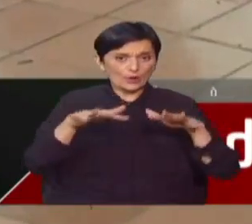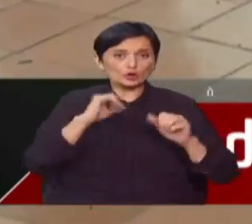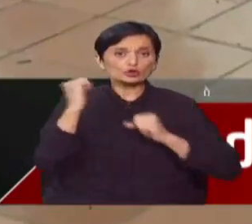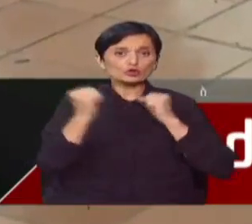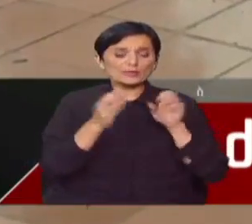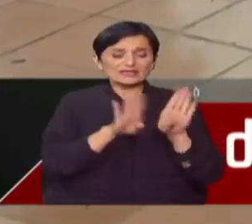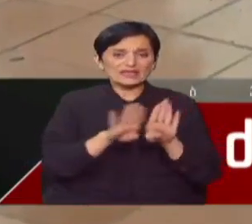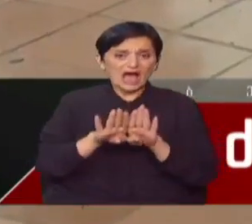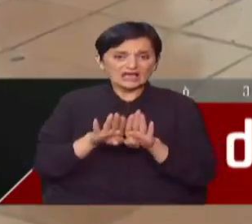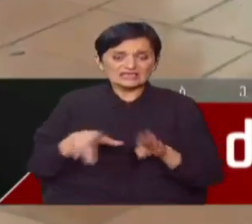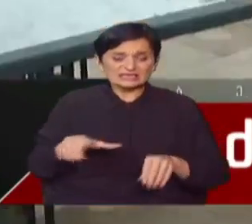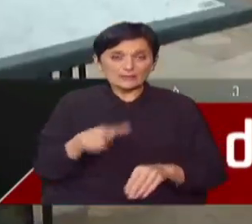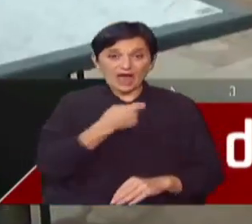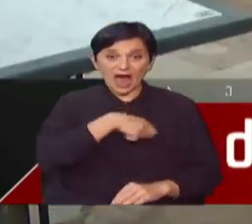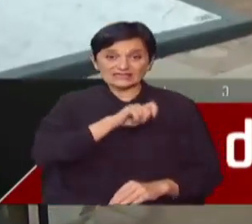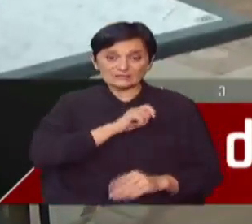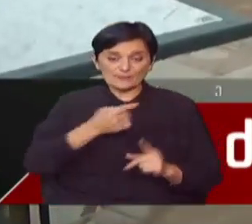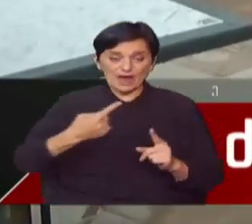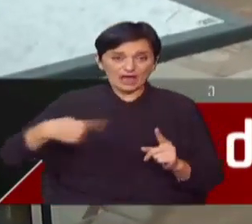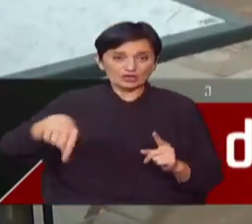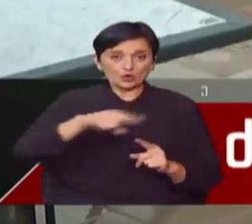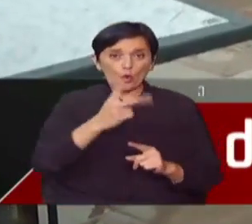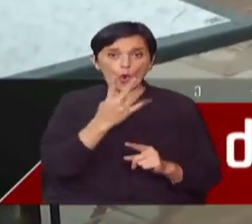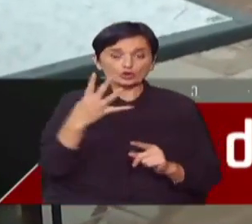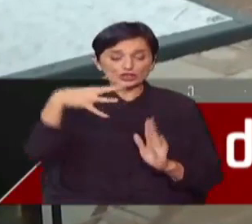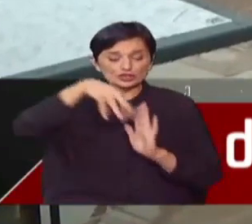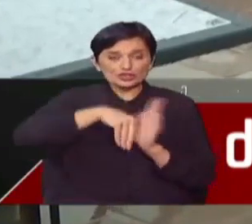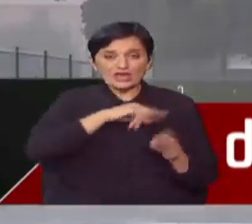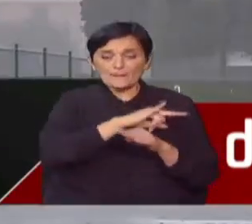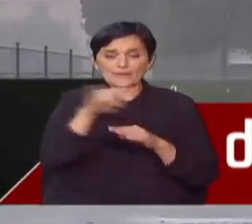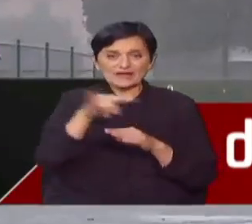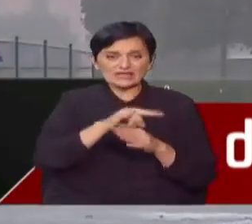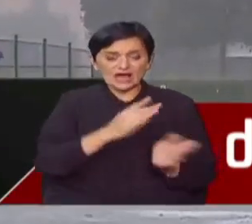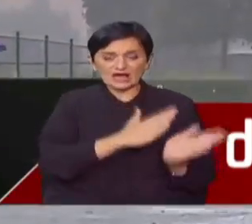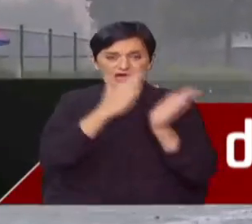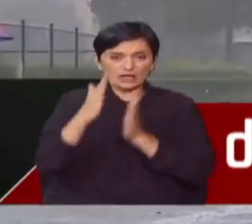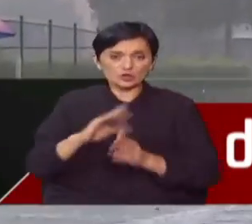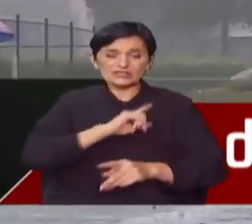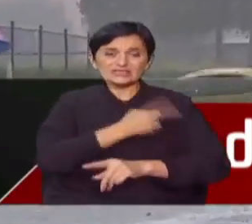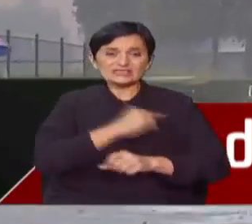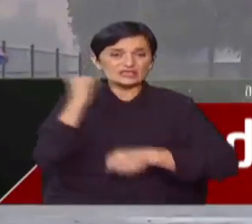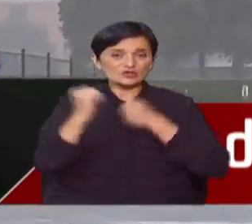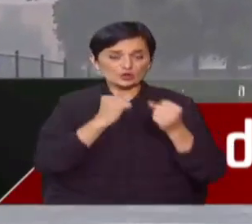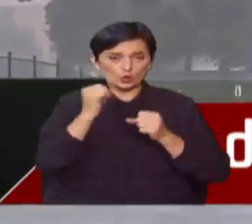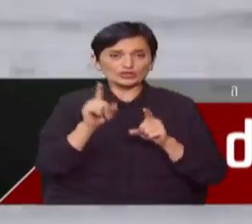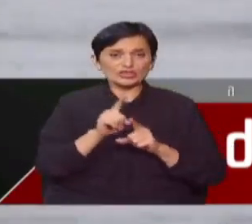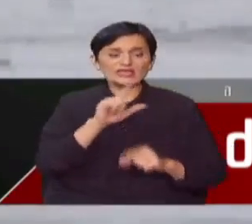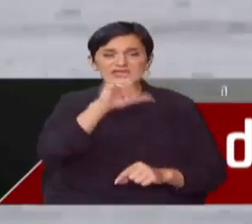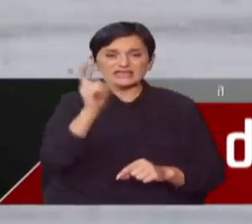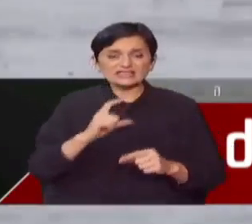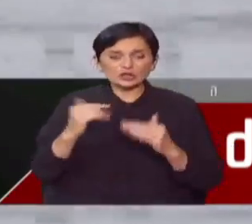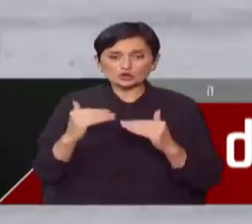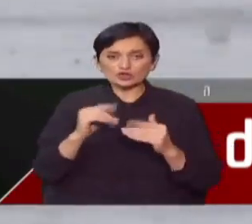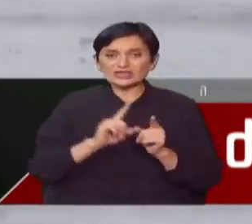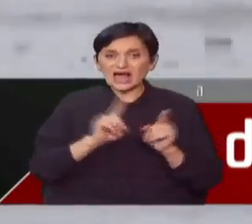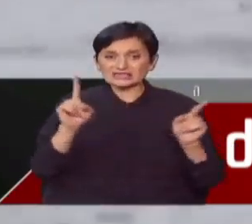დაიხურა სანაპიროები. ესპანეთის მასშტაბით 24 შიდა ფრენა გადაიდო. Ძლიერი წვიმა და ქარია იტალიის ჩრდილოეთ